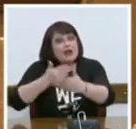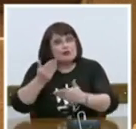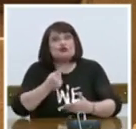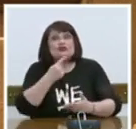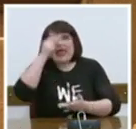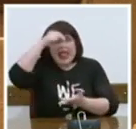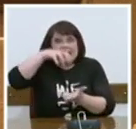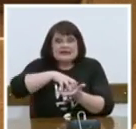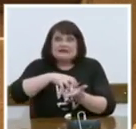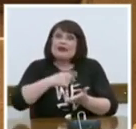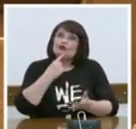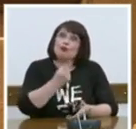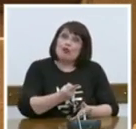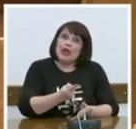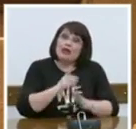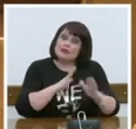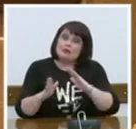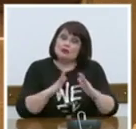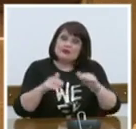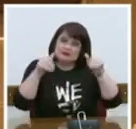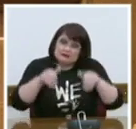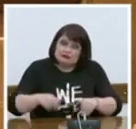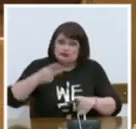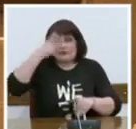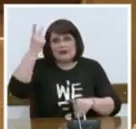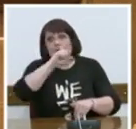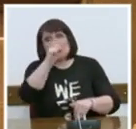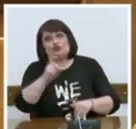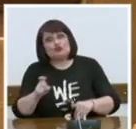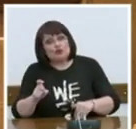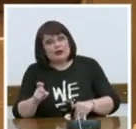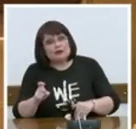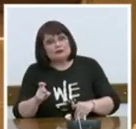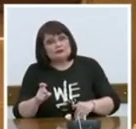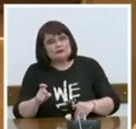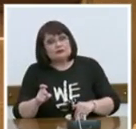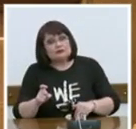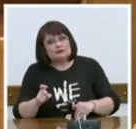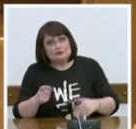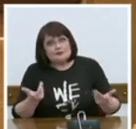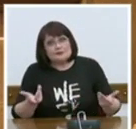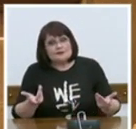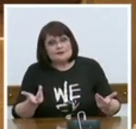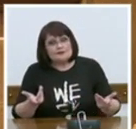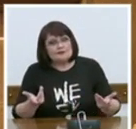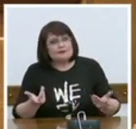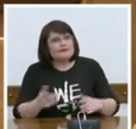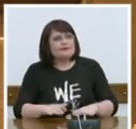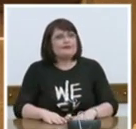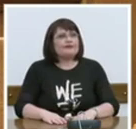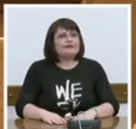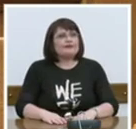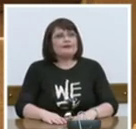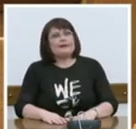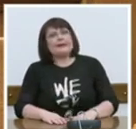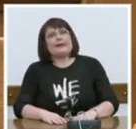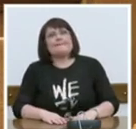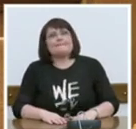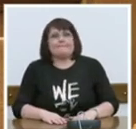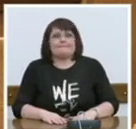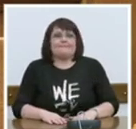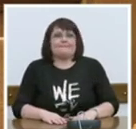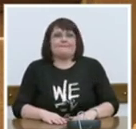μας, το απολύτως σεβαστό δικαίωμα στη ζωή που έχει εξάκρας συλλήψεως το αγέννητο παιδί?